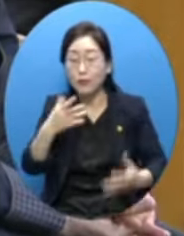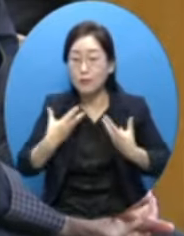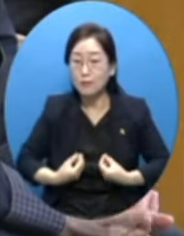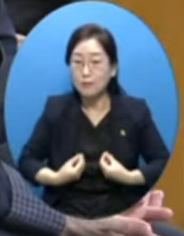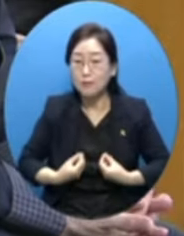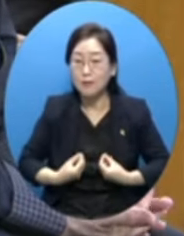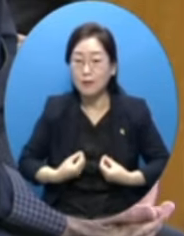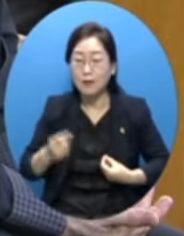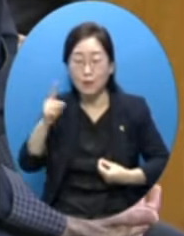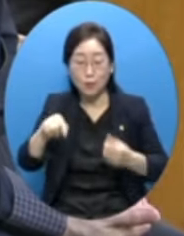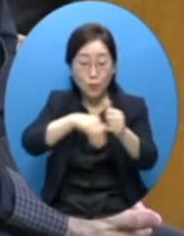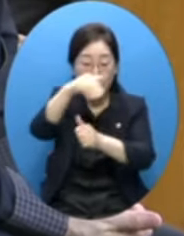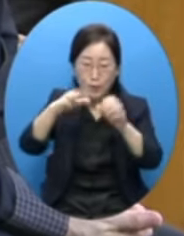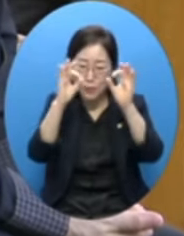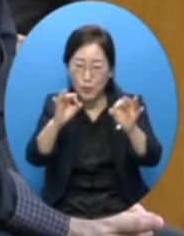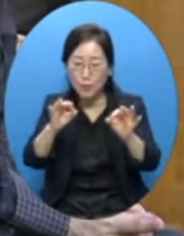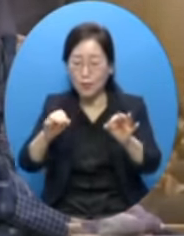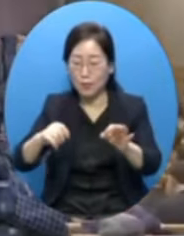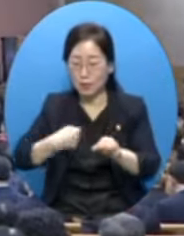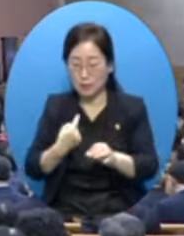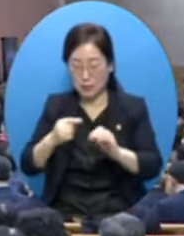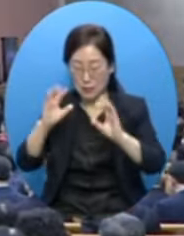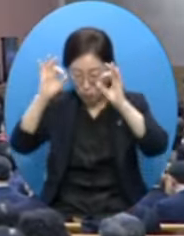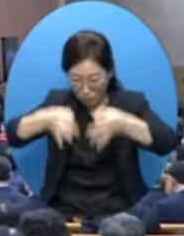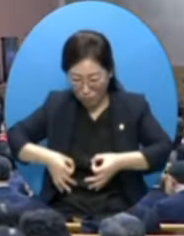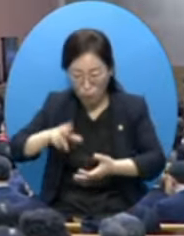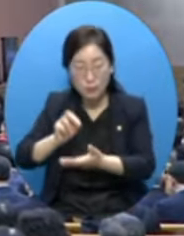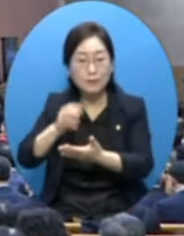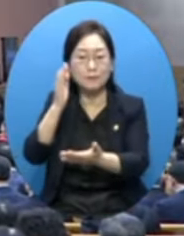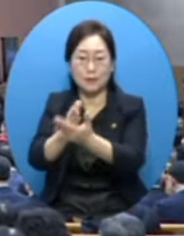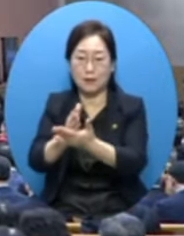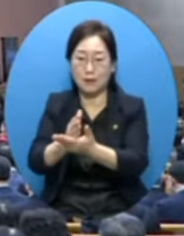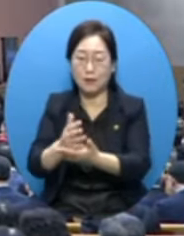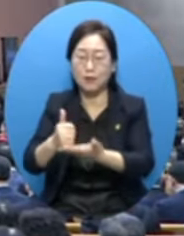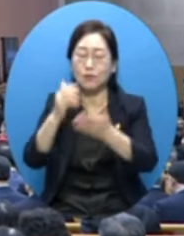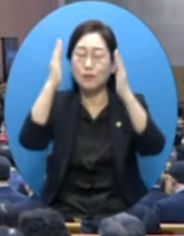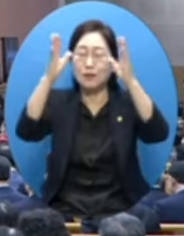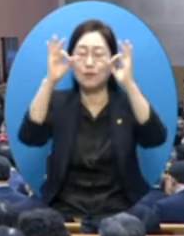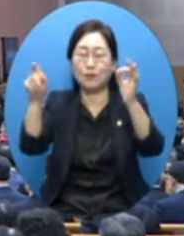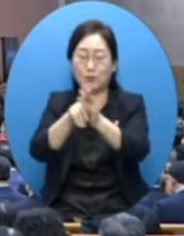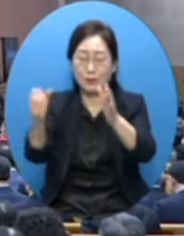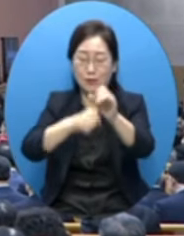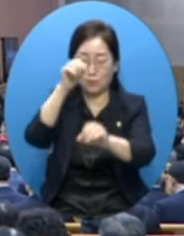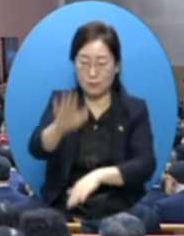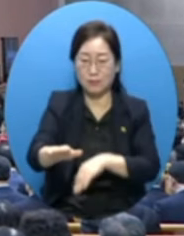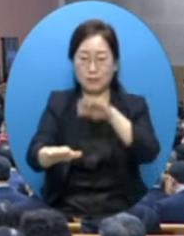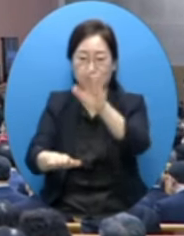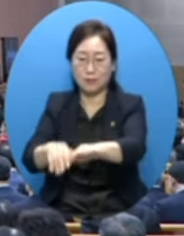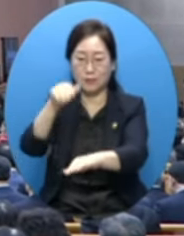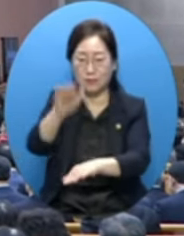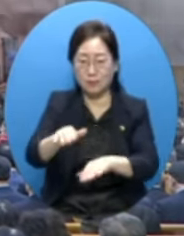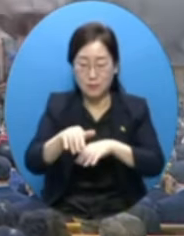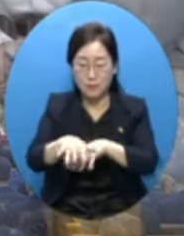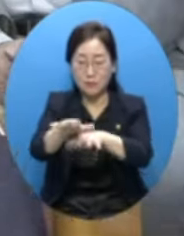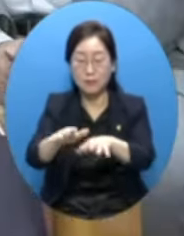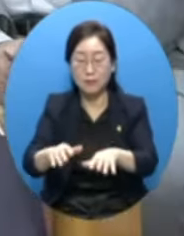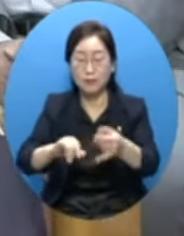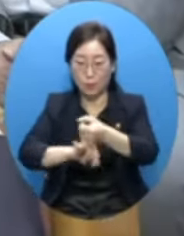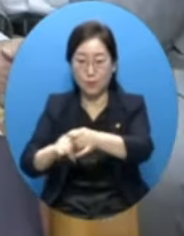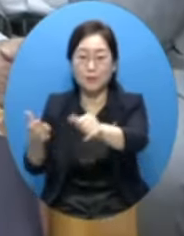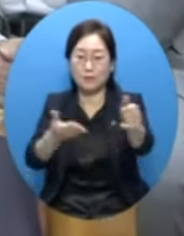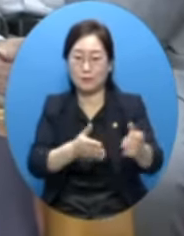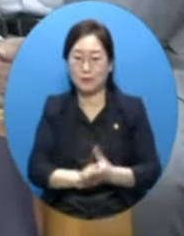절망에도 환경을 바라보거나 내 자신의 문제를 바라보지 말고 주님만 바라보고 믿음으로 전진 또 전진 또 전진하는 여러분 모두 되기를